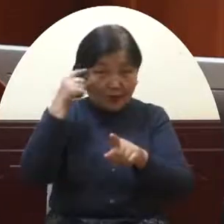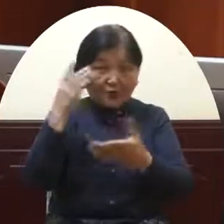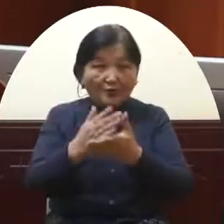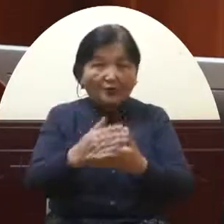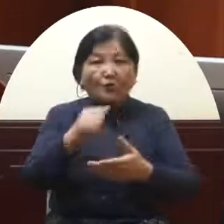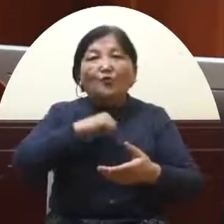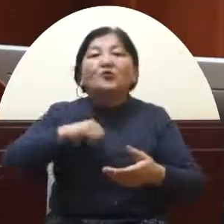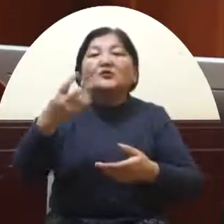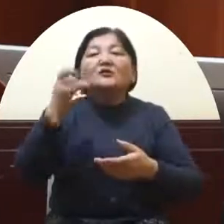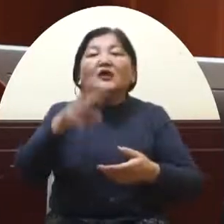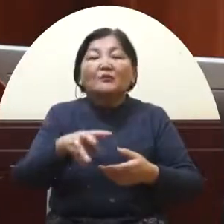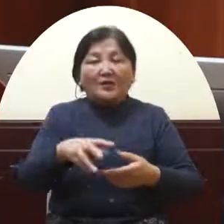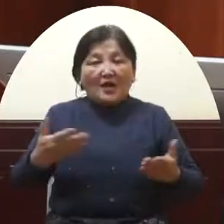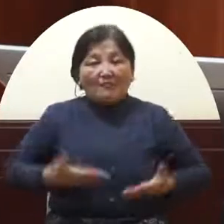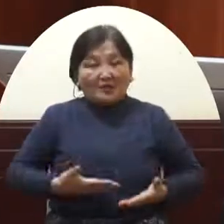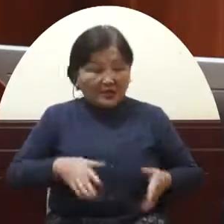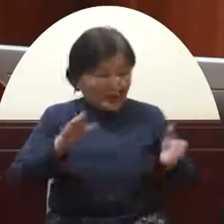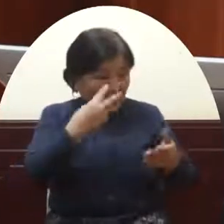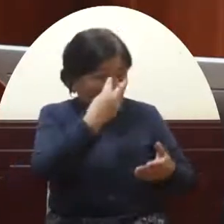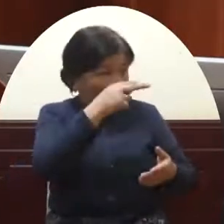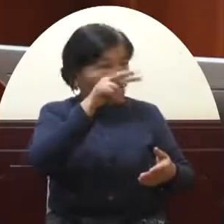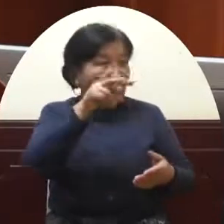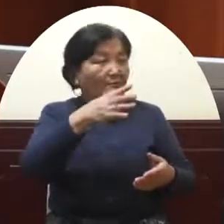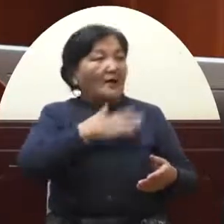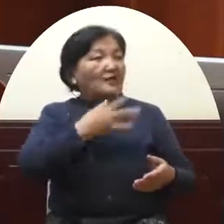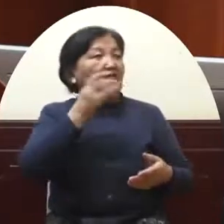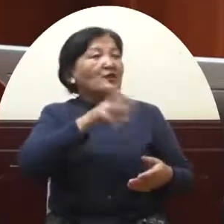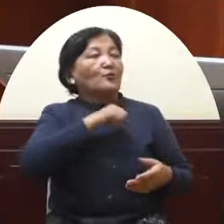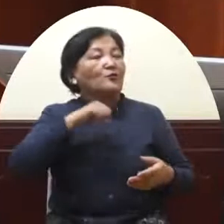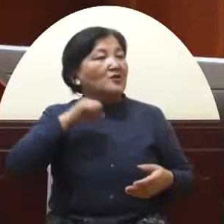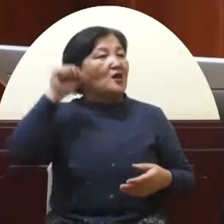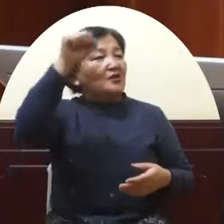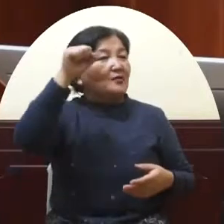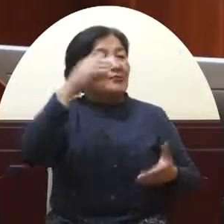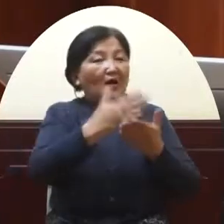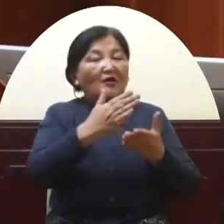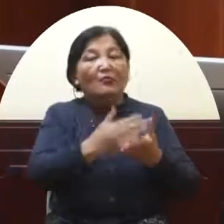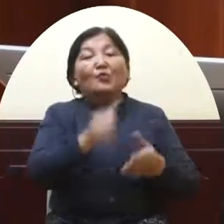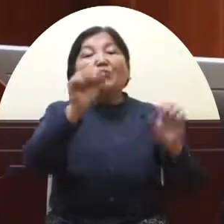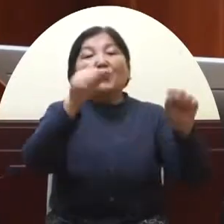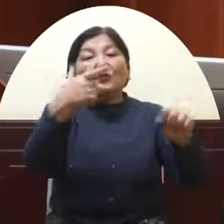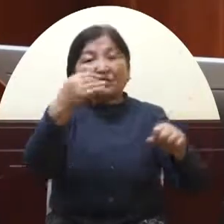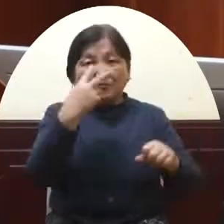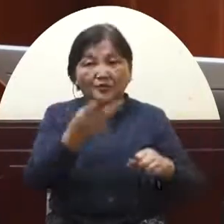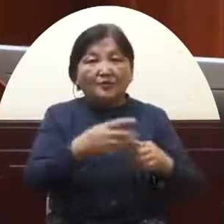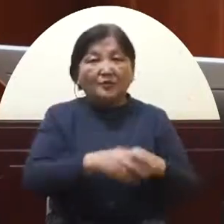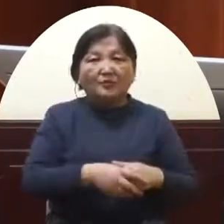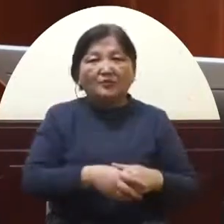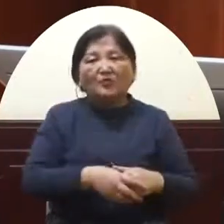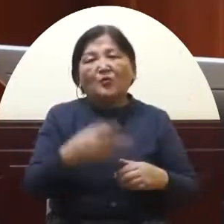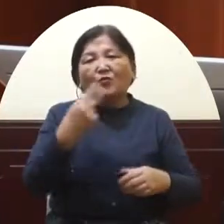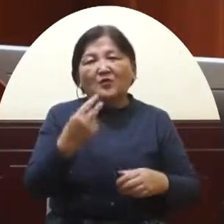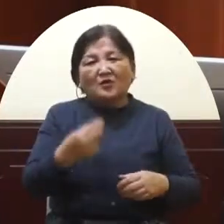Өөрийнхөө намаар л амьдралыг төсөөлдөг. Манай нам л ялалт байгуулал болно гэж боддог. Үнэхээр эмгэнэлтэд сонгогчд зөндөө